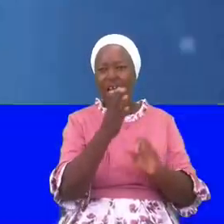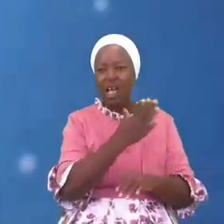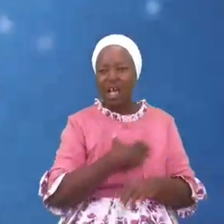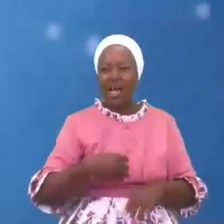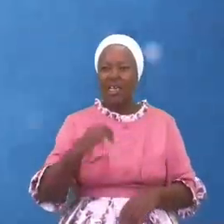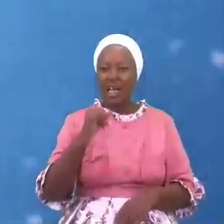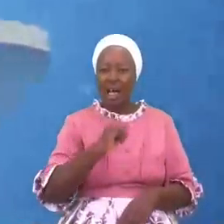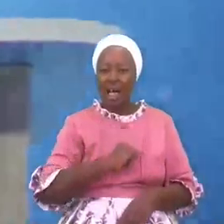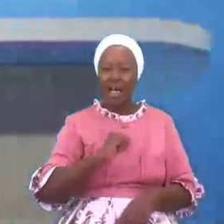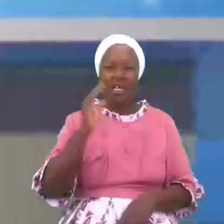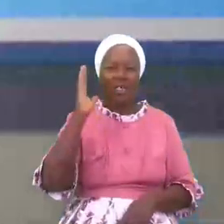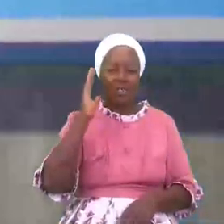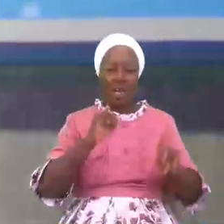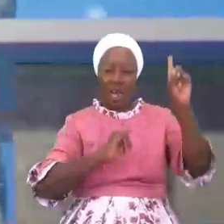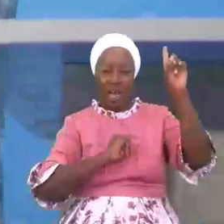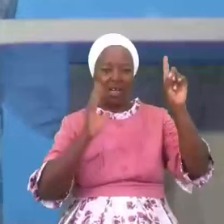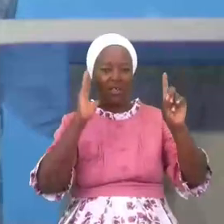les guérisse.